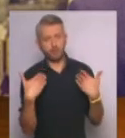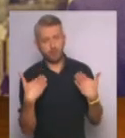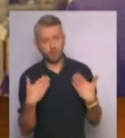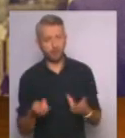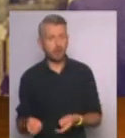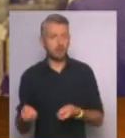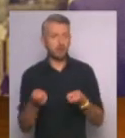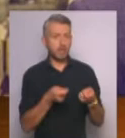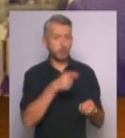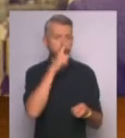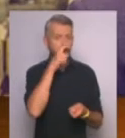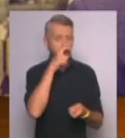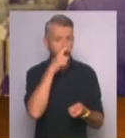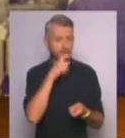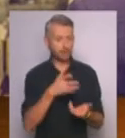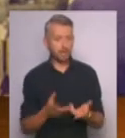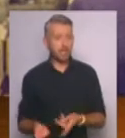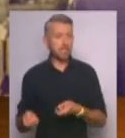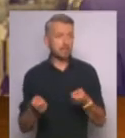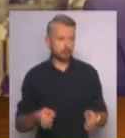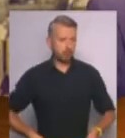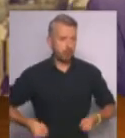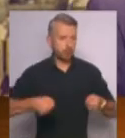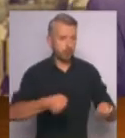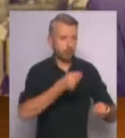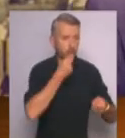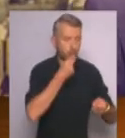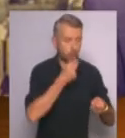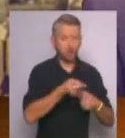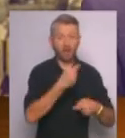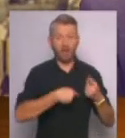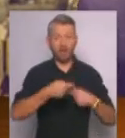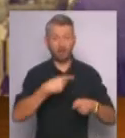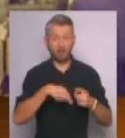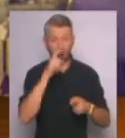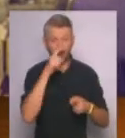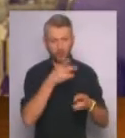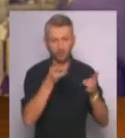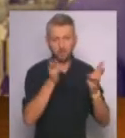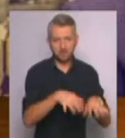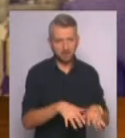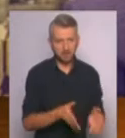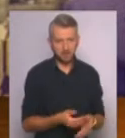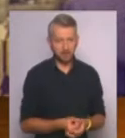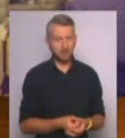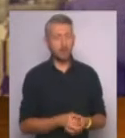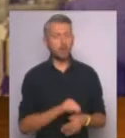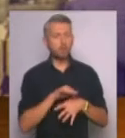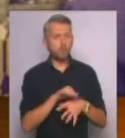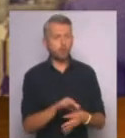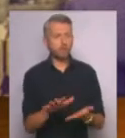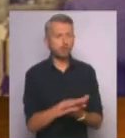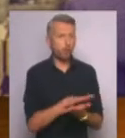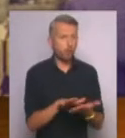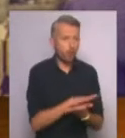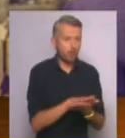сміття, несуть продукти, а назад не забирають навіть нічого. Проводили ми толоки, але